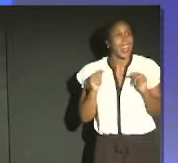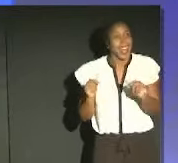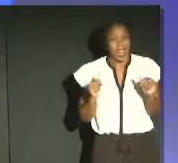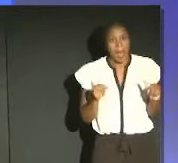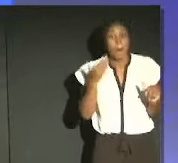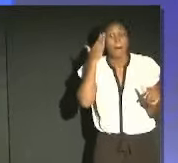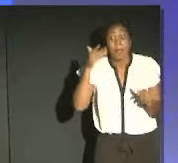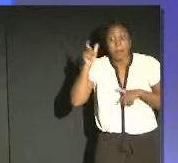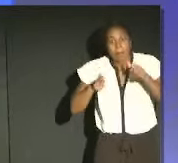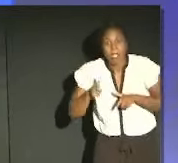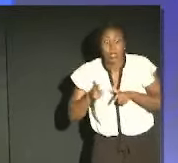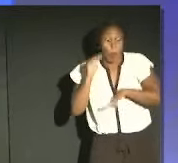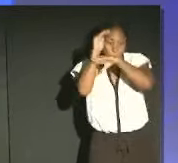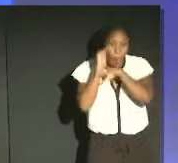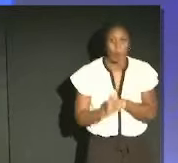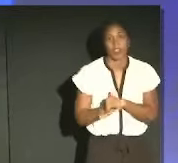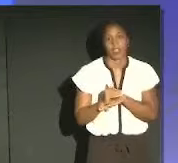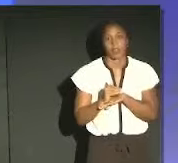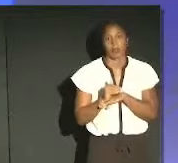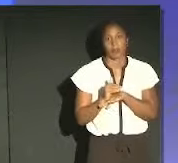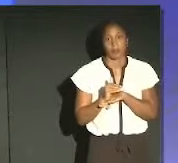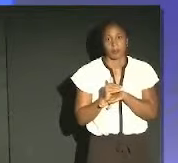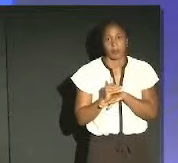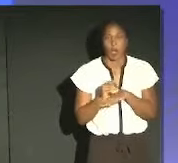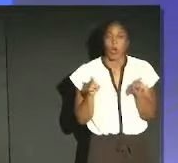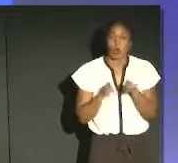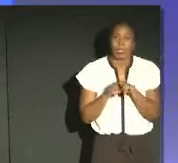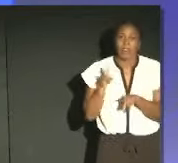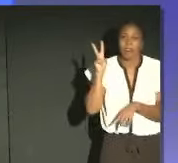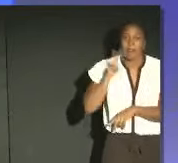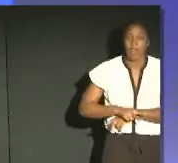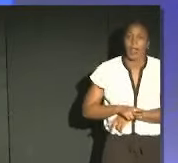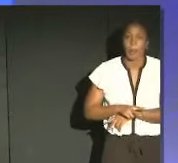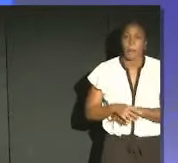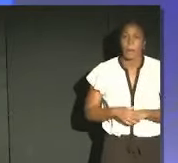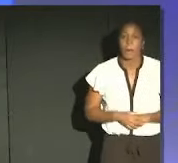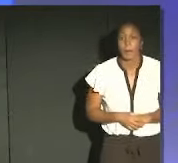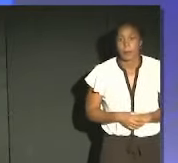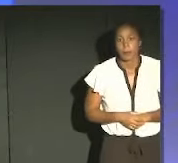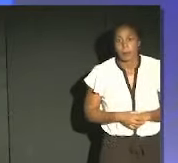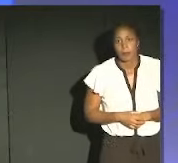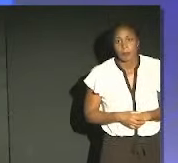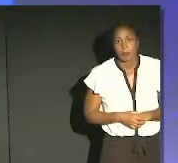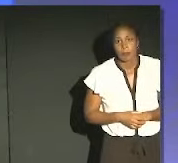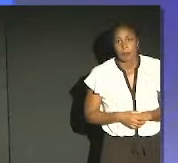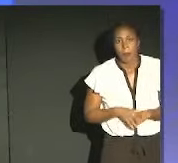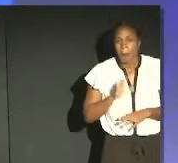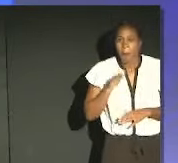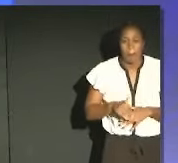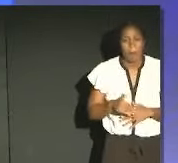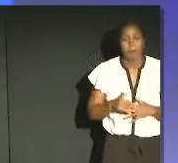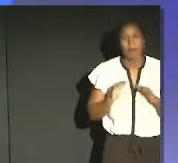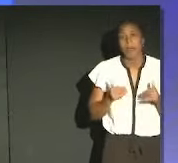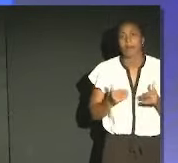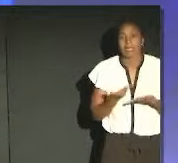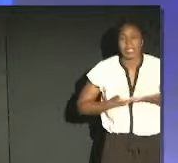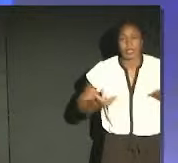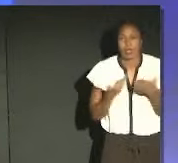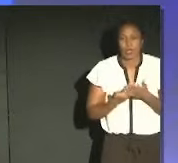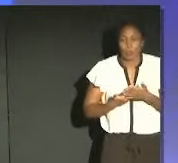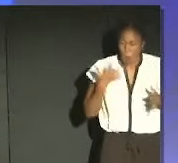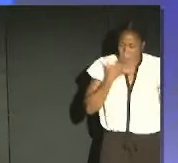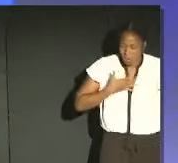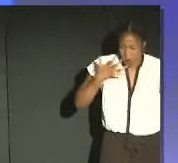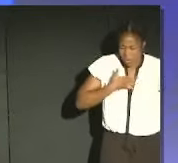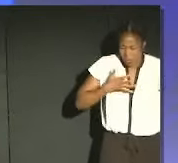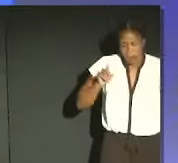et surtout celle de dire que aussi sombre que soit la nuit et bien il ne faut jamais ni céder à la résignation ni à